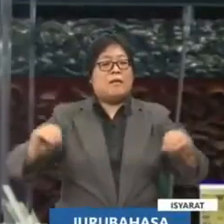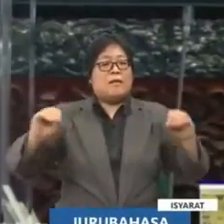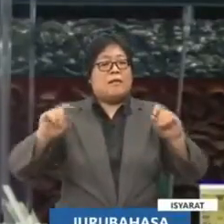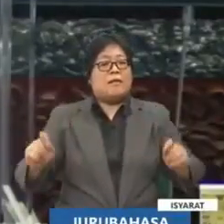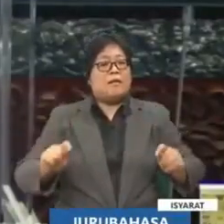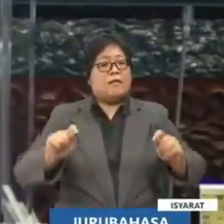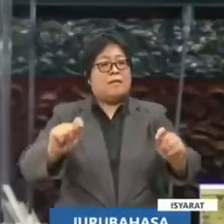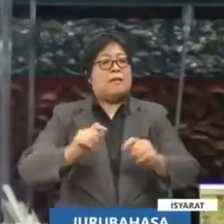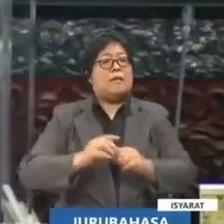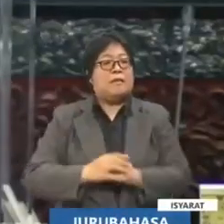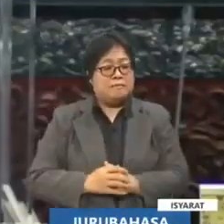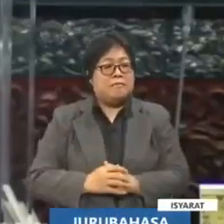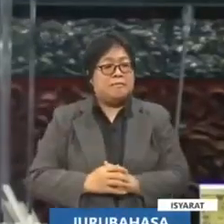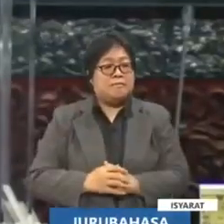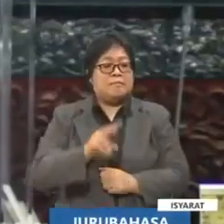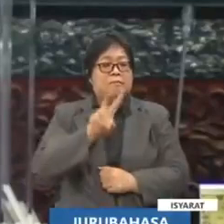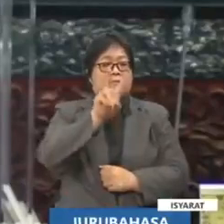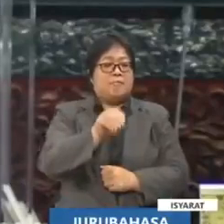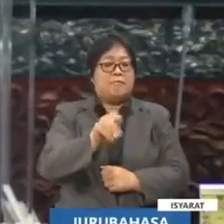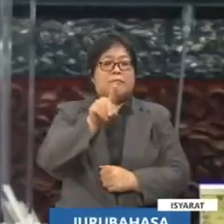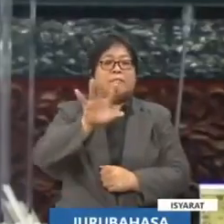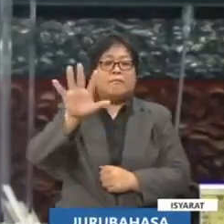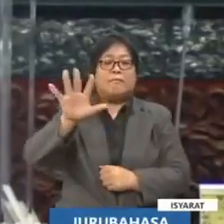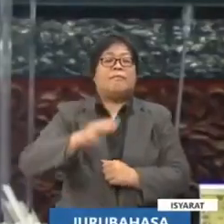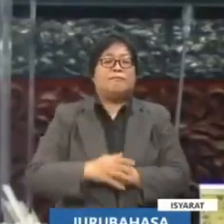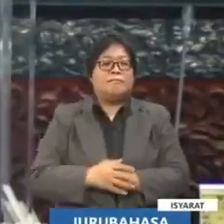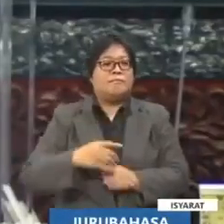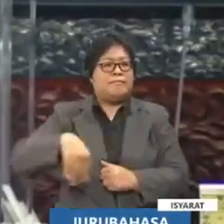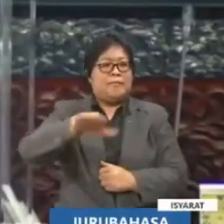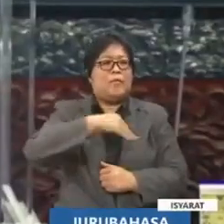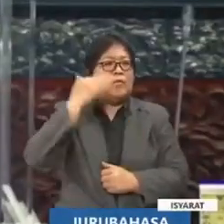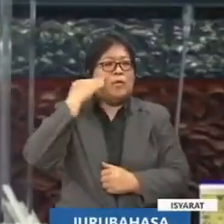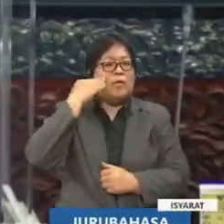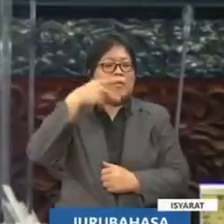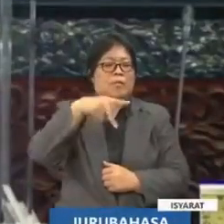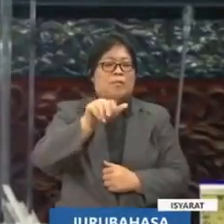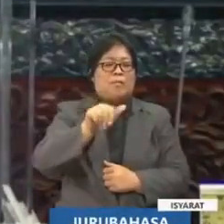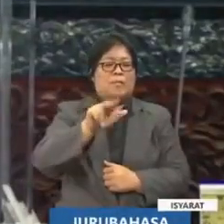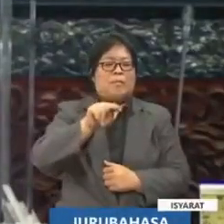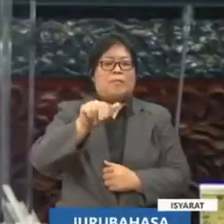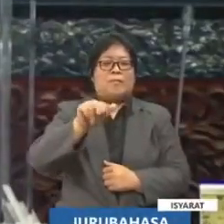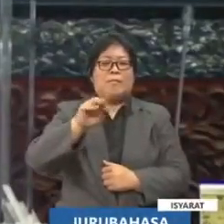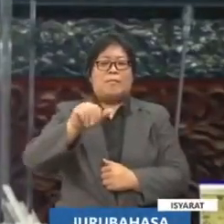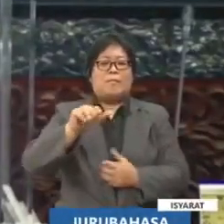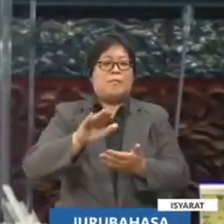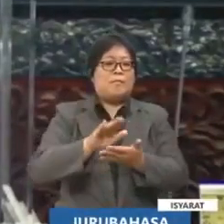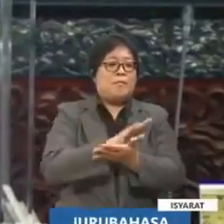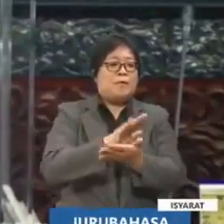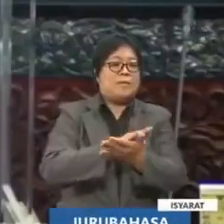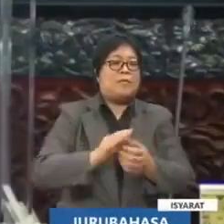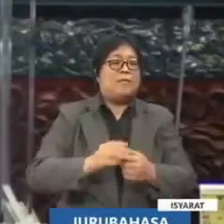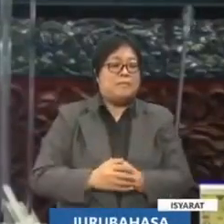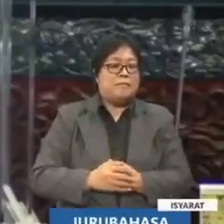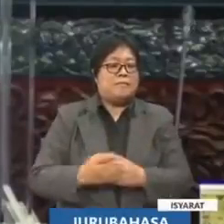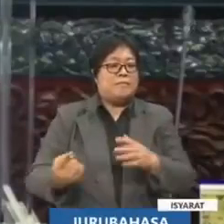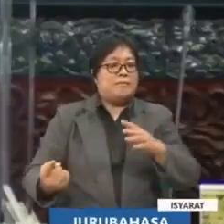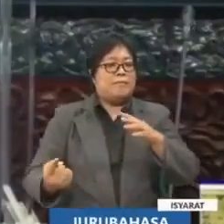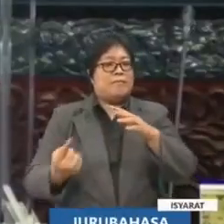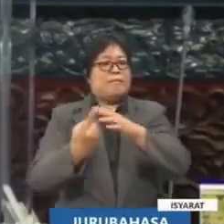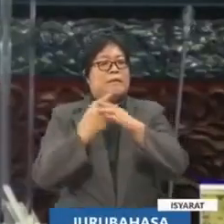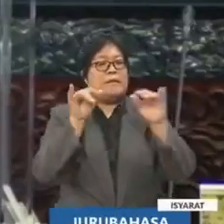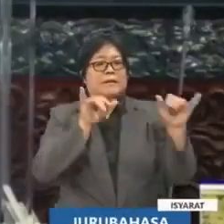daripada kerajaan. 2015, kita tahu tentang Panama Papers yang juga membangkitkan